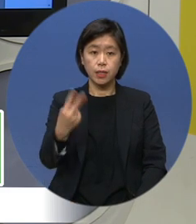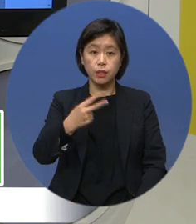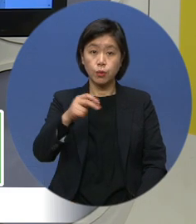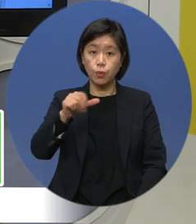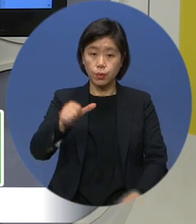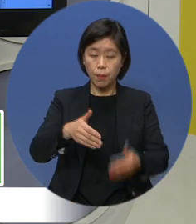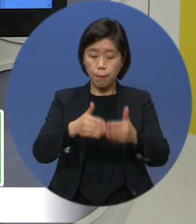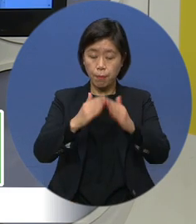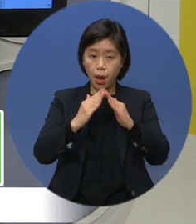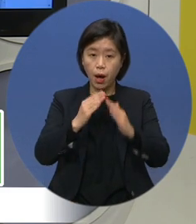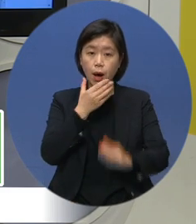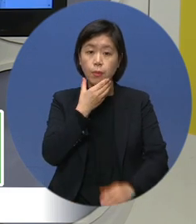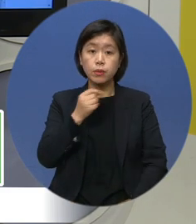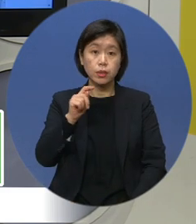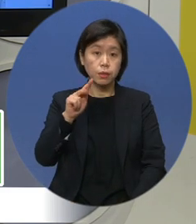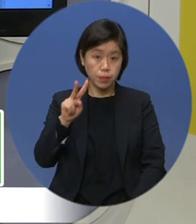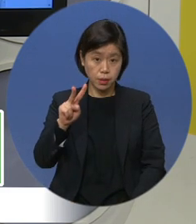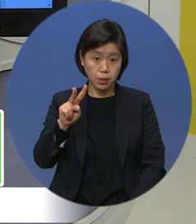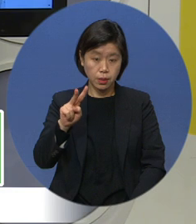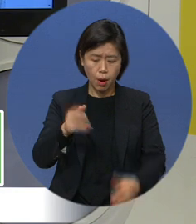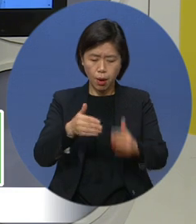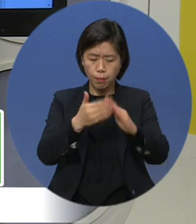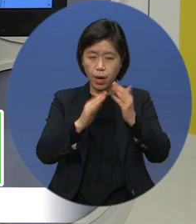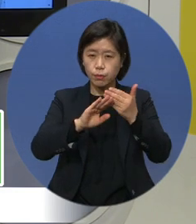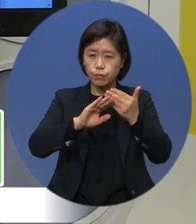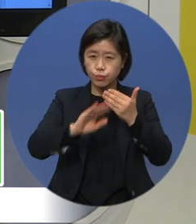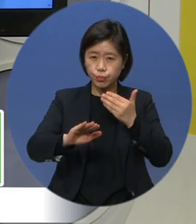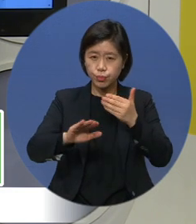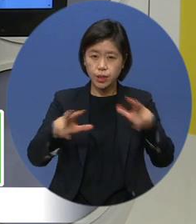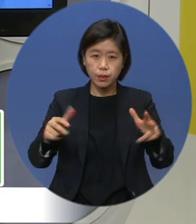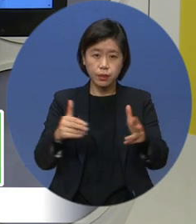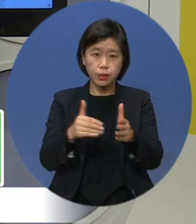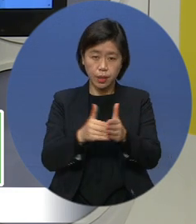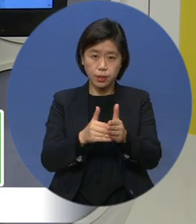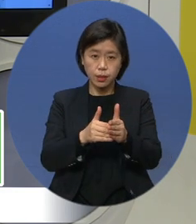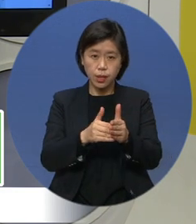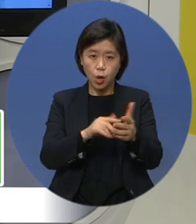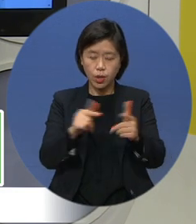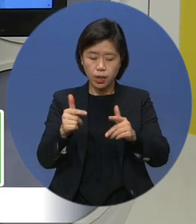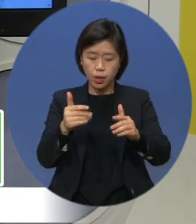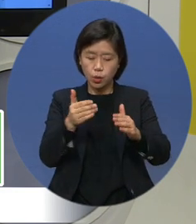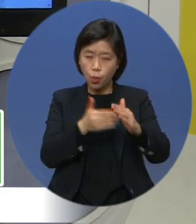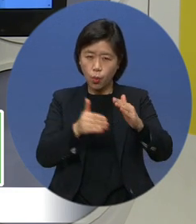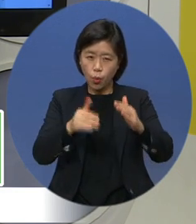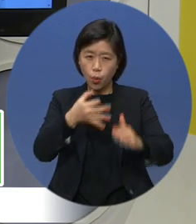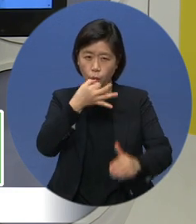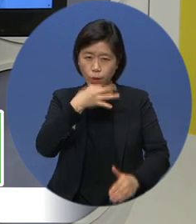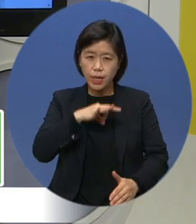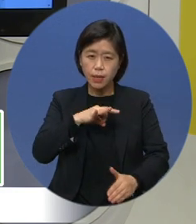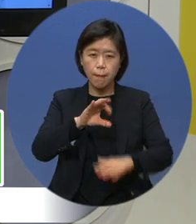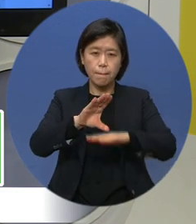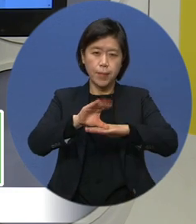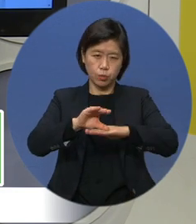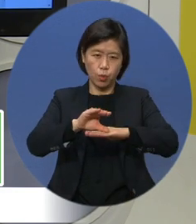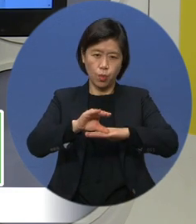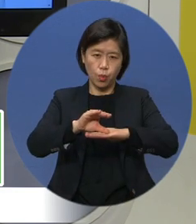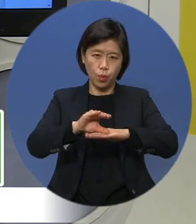설립된 복지 tv 는 설립 이후 방송통신위원회의 공립 채널로 연속해 선정되어 왔으며